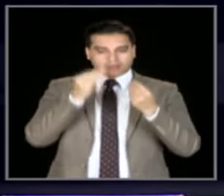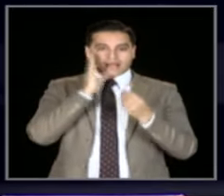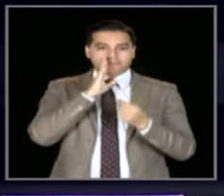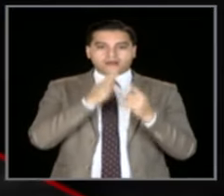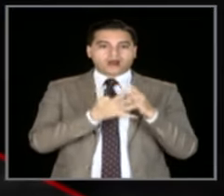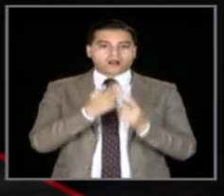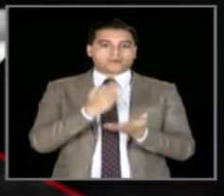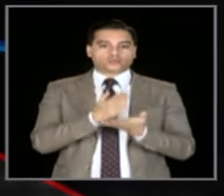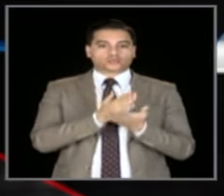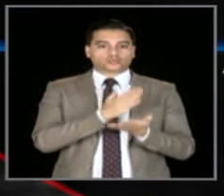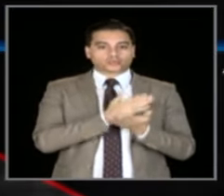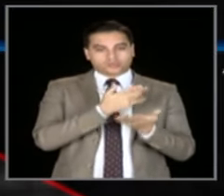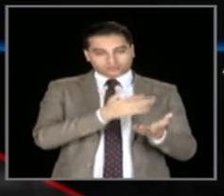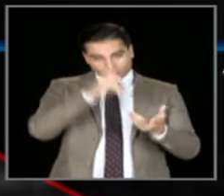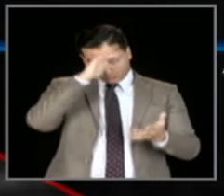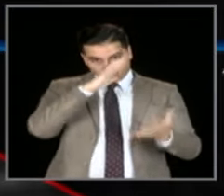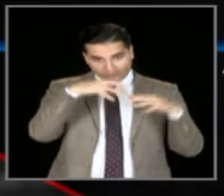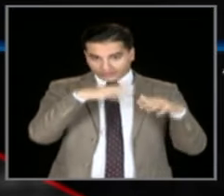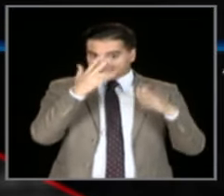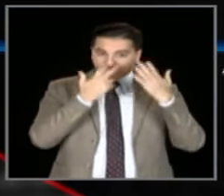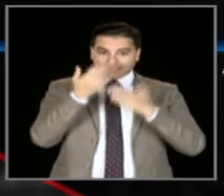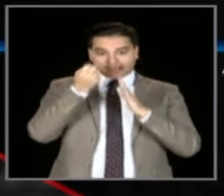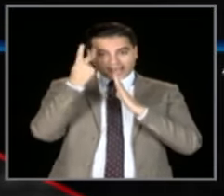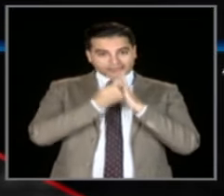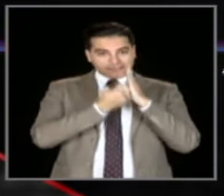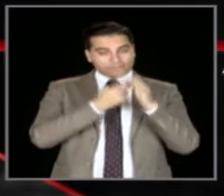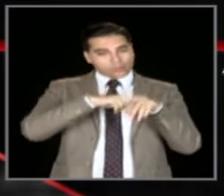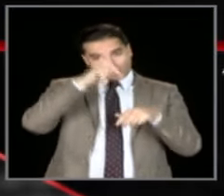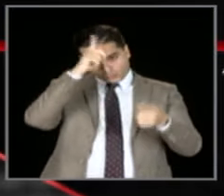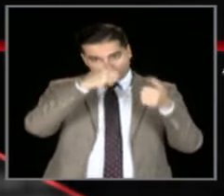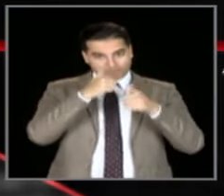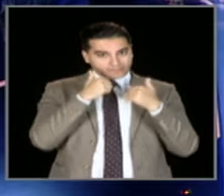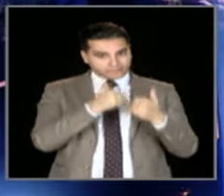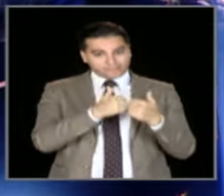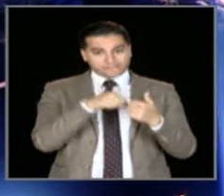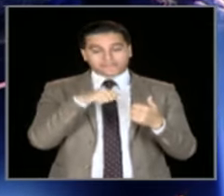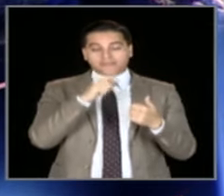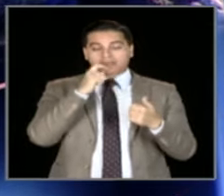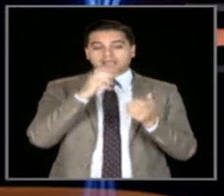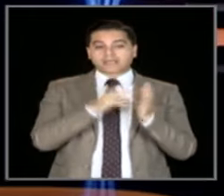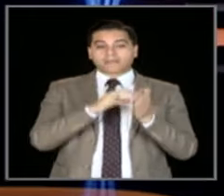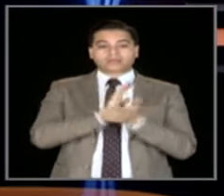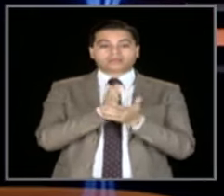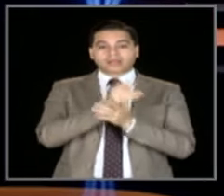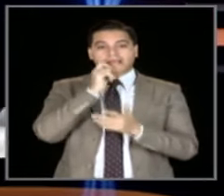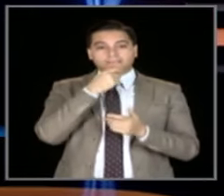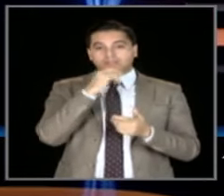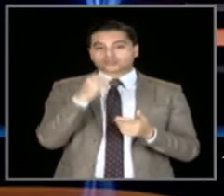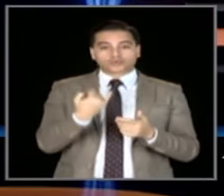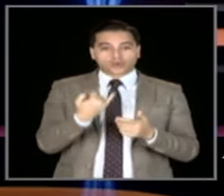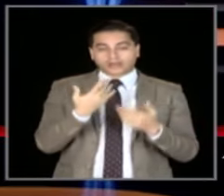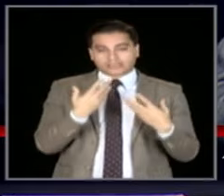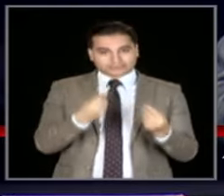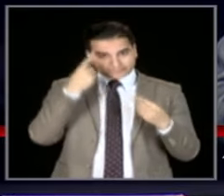العلم 4 أجزاء: جغرافيا، تاريخ، أدب، وعلوم. جامعة طنطا إمتى الجوكر؟